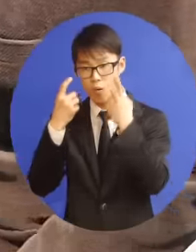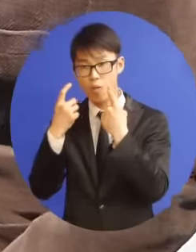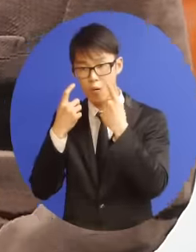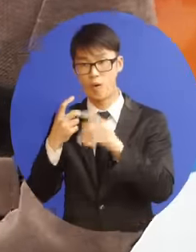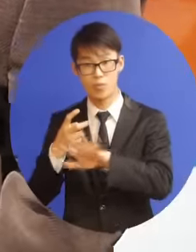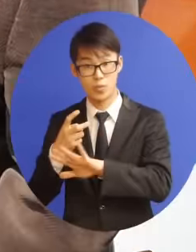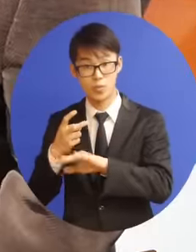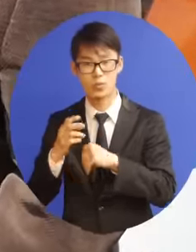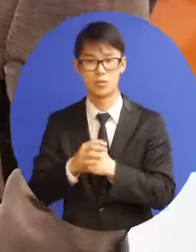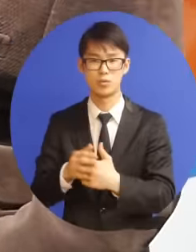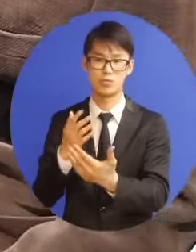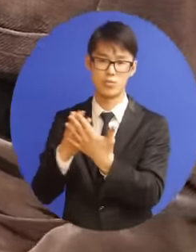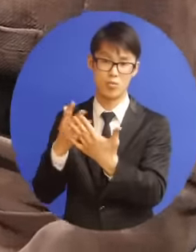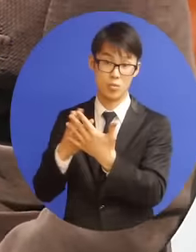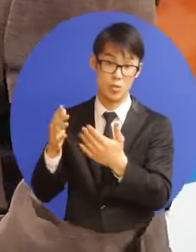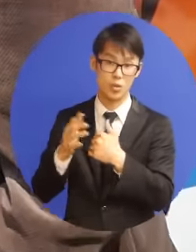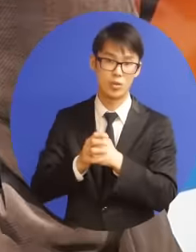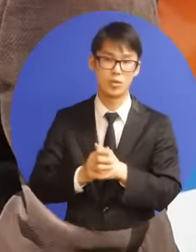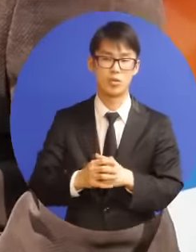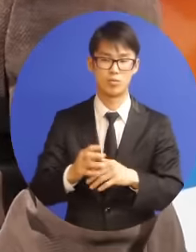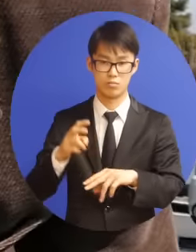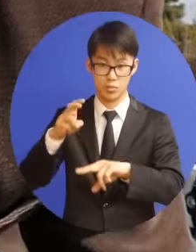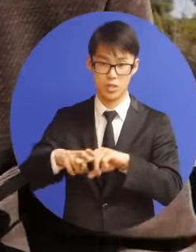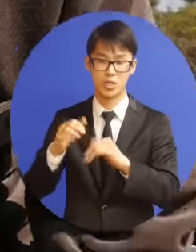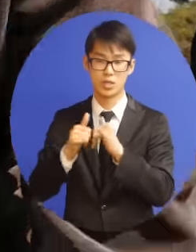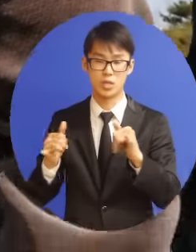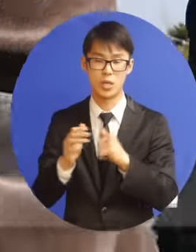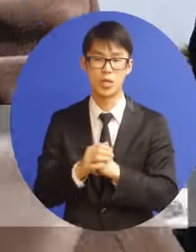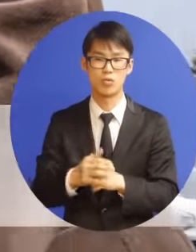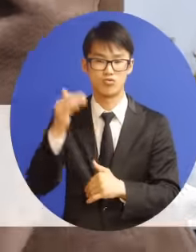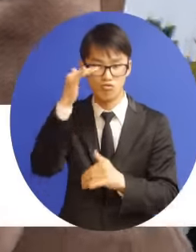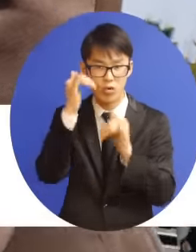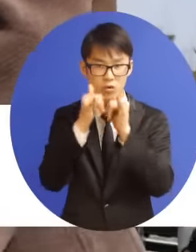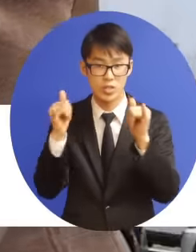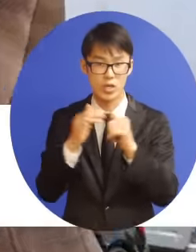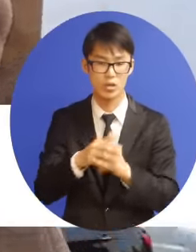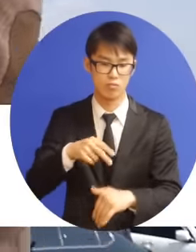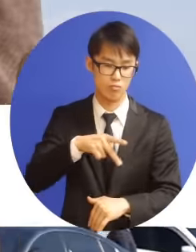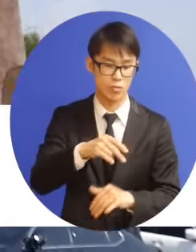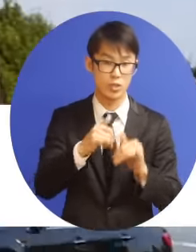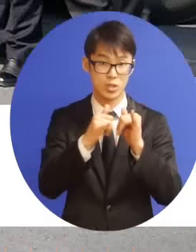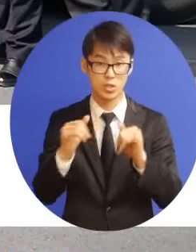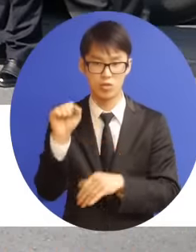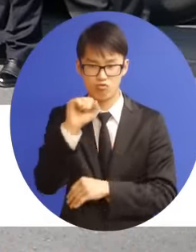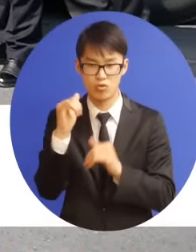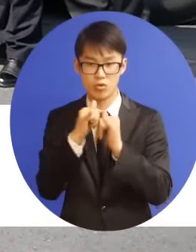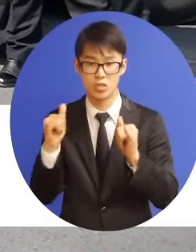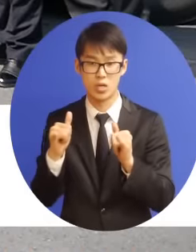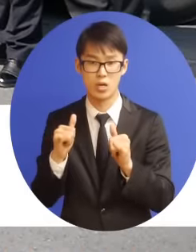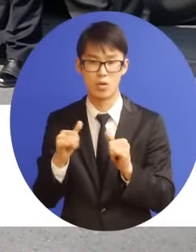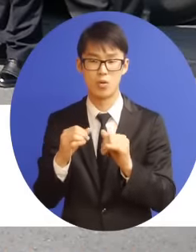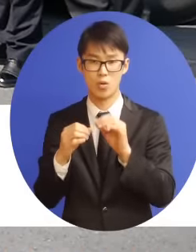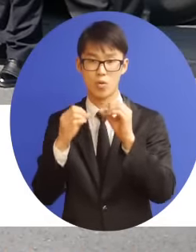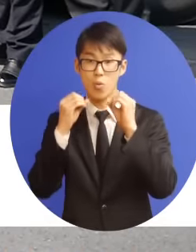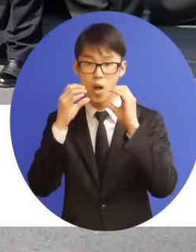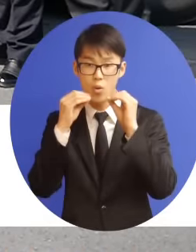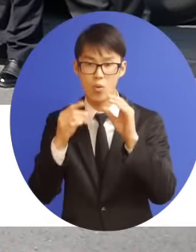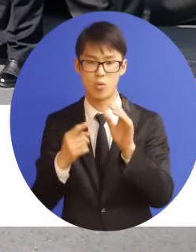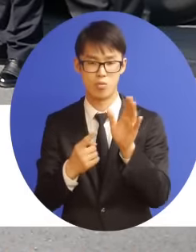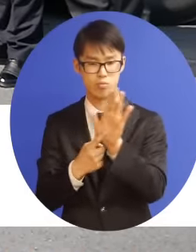특성상 랩핑 광고는 버스 탑승자뿐만 아니라 관광객, 보행자, 운전자 등에게 광고를